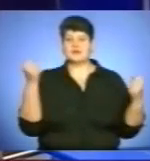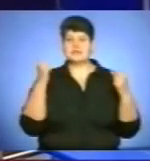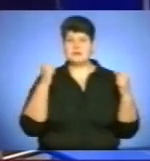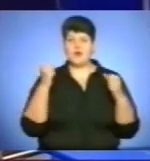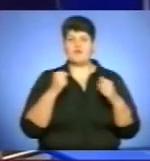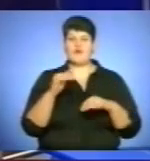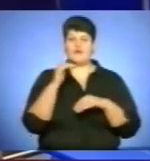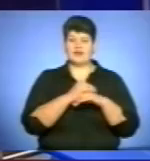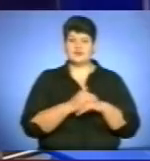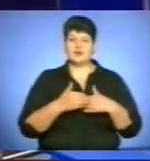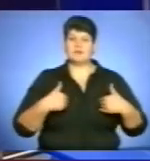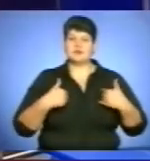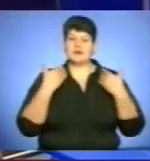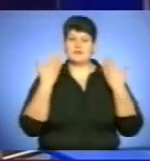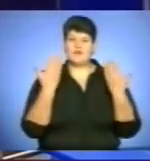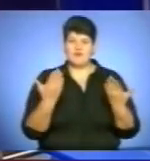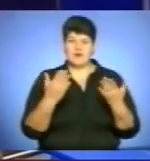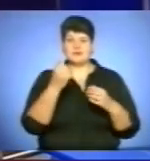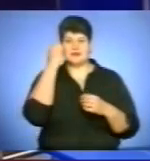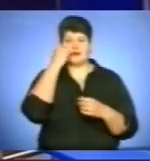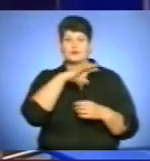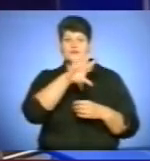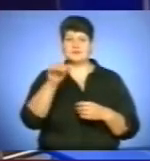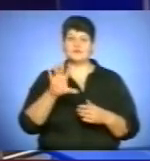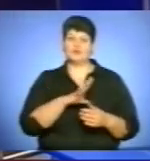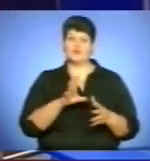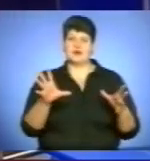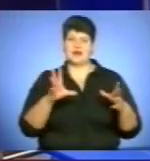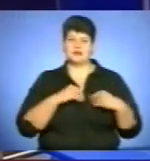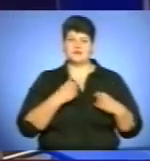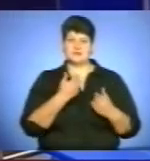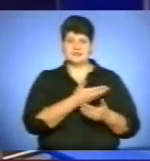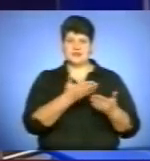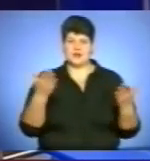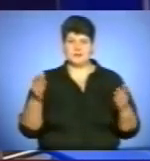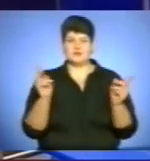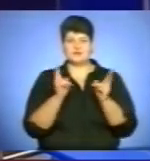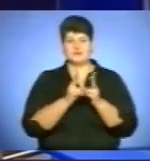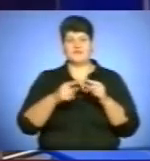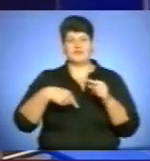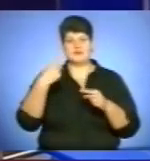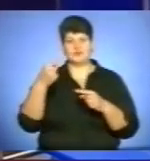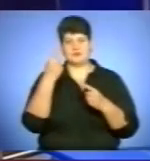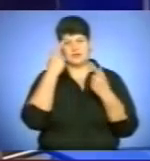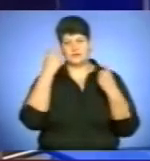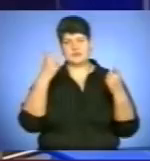канал ТТБ. Дякую усім, хто був з нами, і зустрінемось у наступних інформаційних випусках.